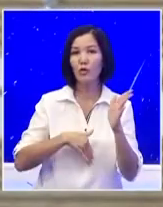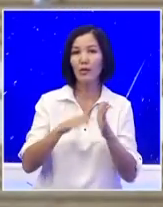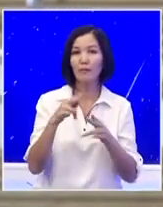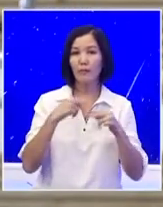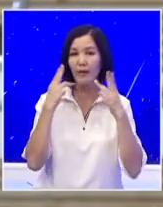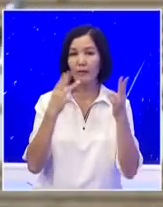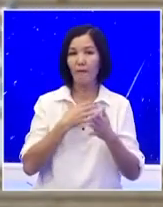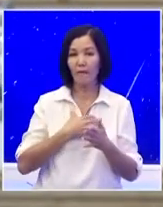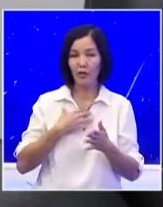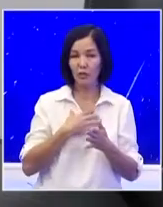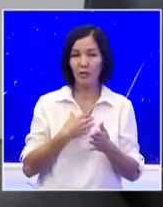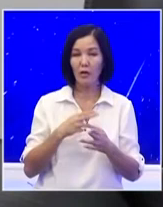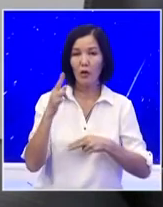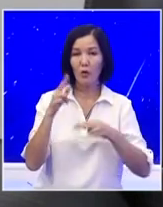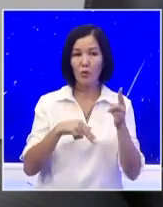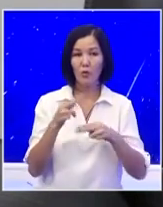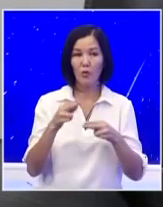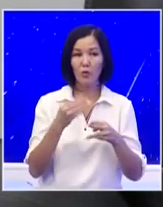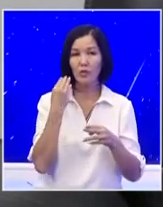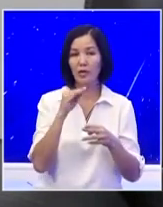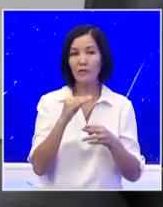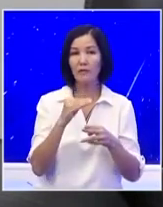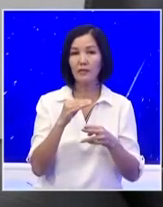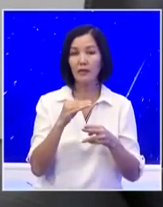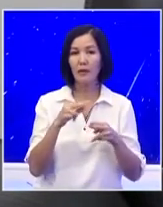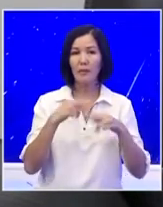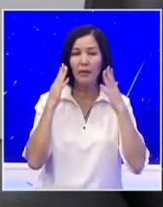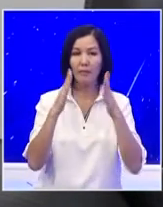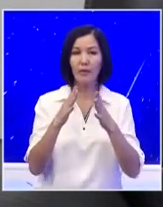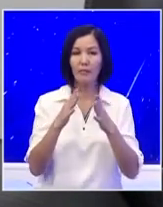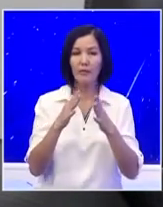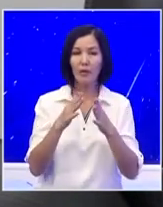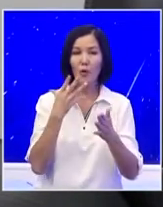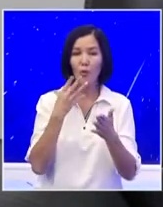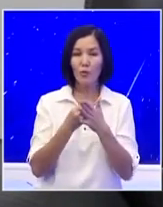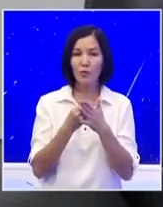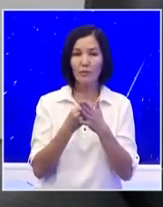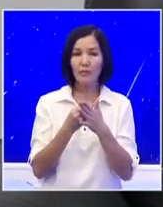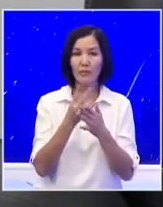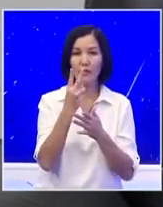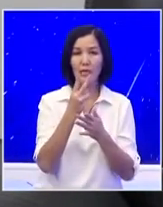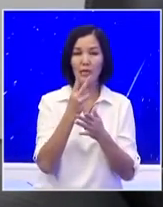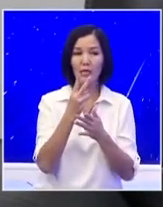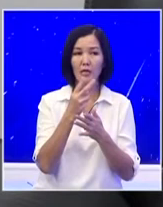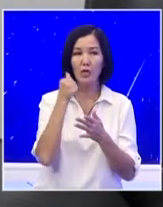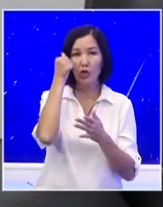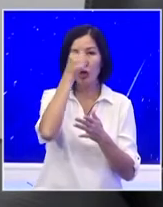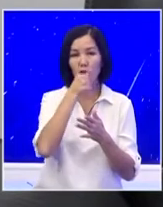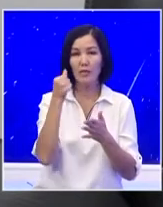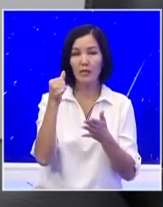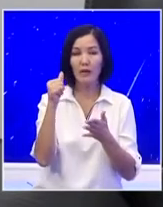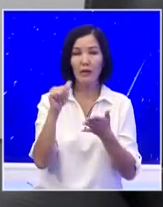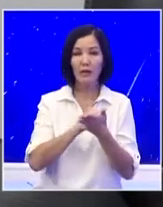ісінің шебері. Құрылыстың сапасына қатты көңіл аударамыз. Себебі біз әрбір салған объектімізде 2 жыл деп қағазбен айтылады гарантия